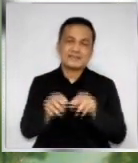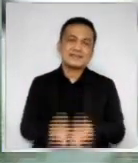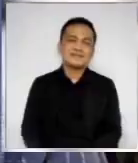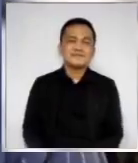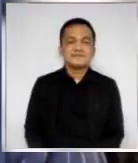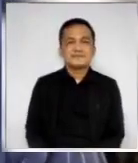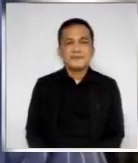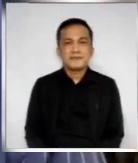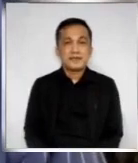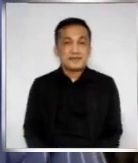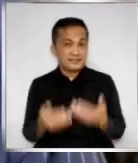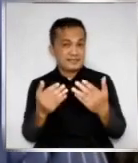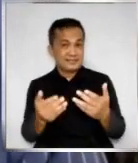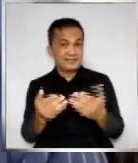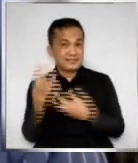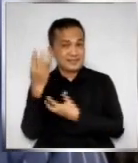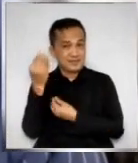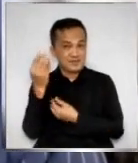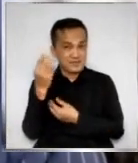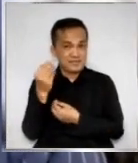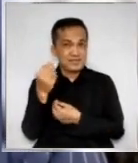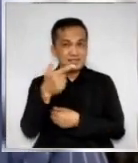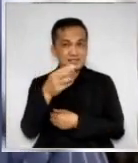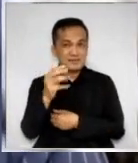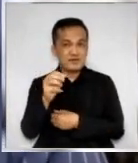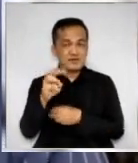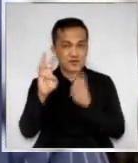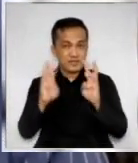ang latest mula sa GMA Weather. Ako po si Nathaniel Cruz.